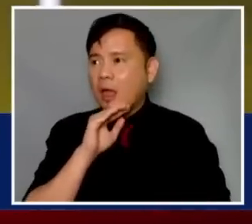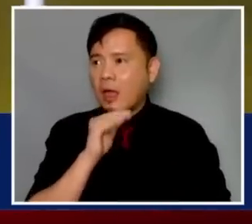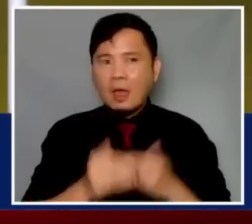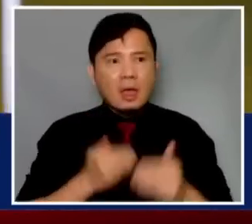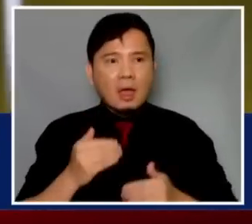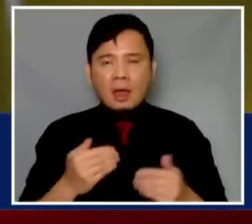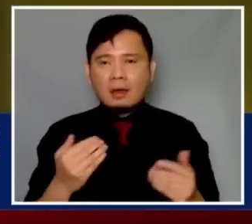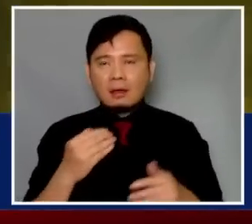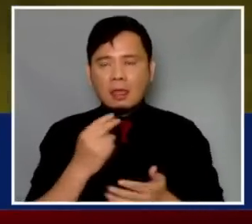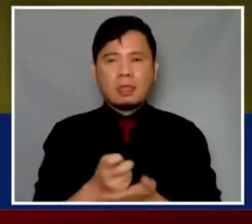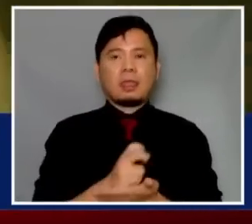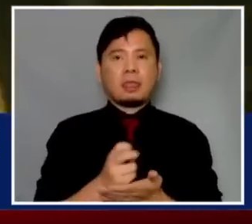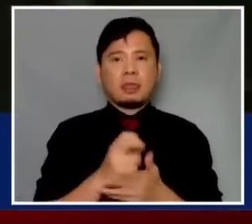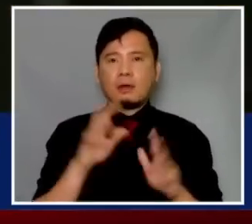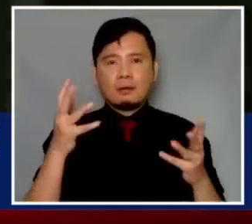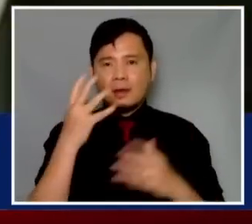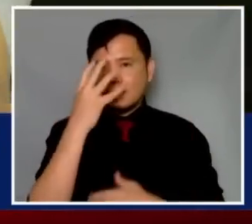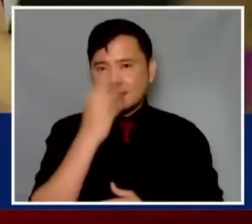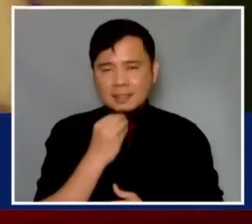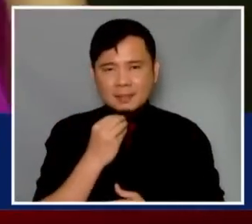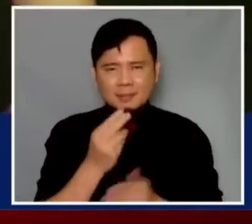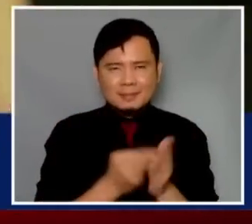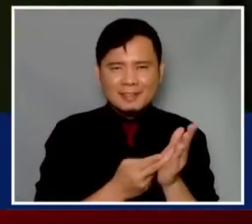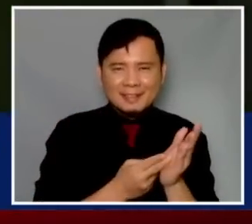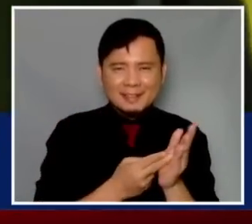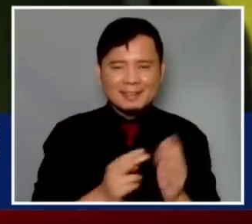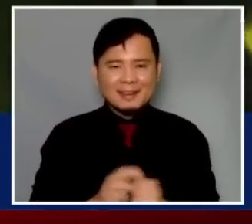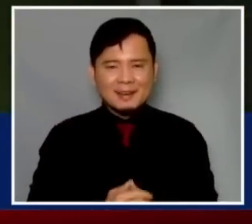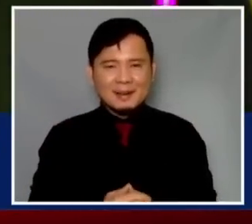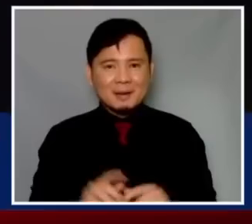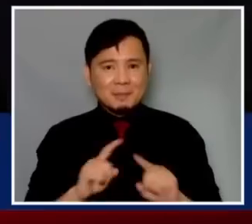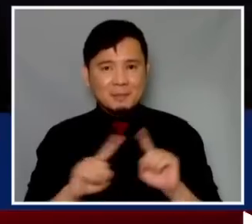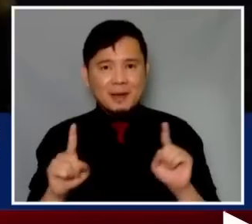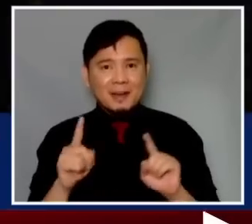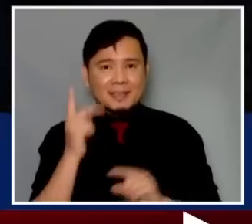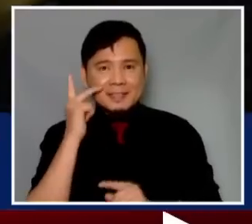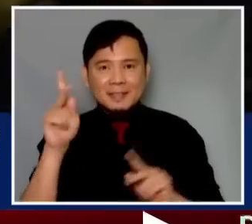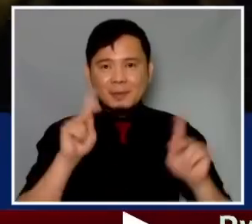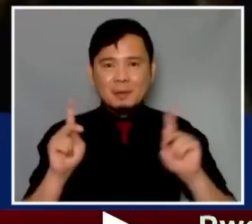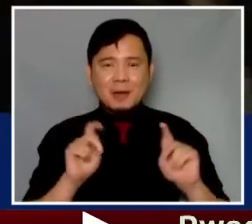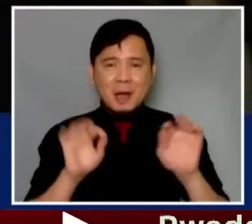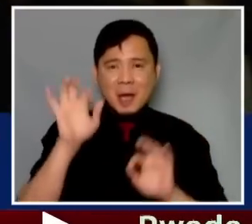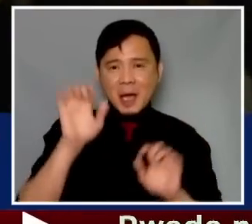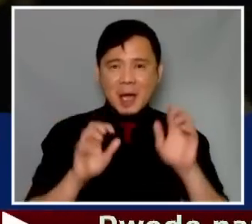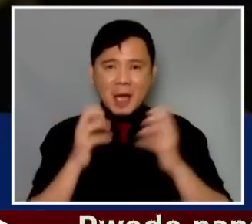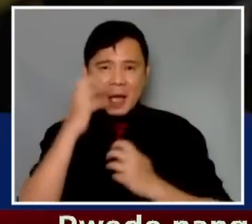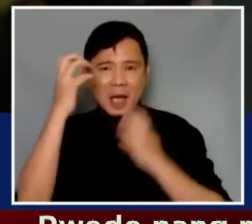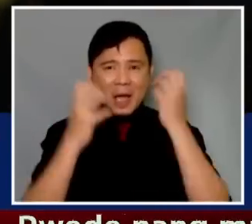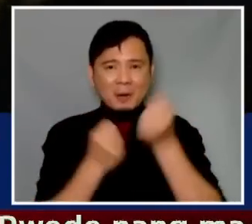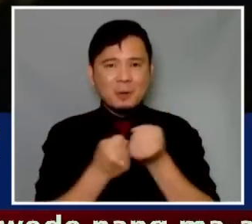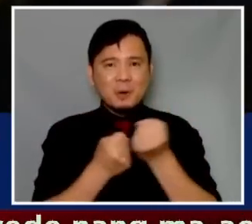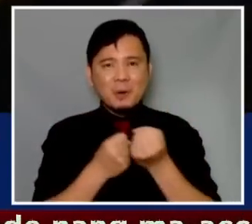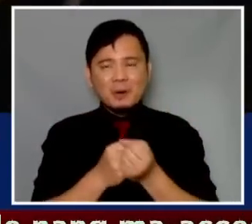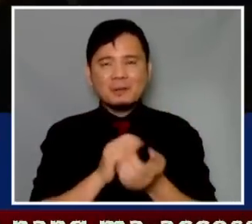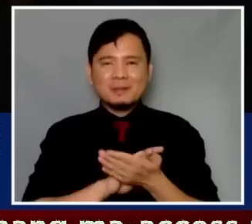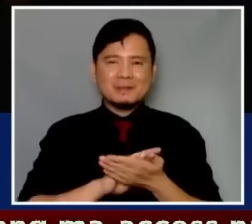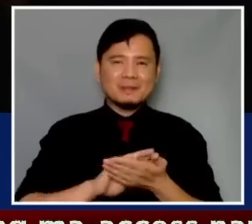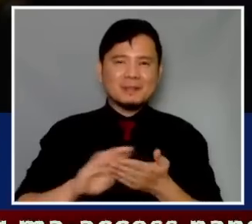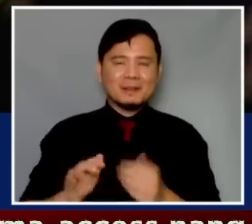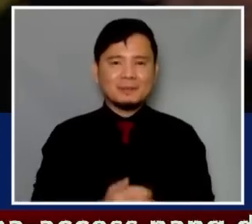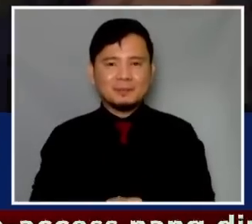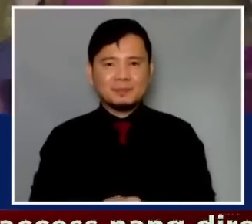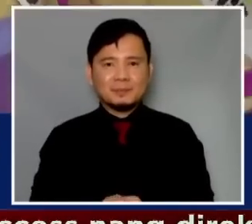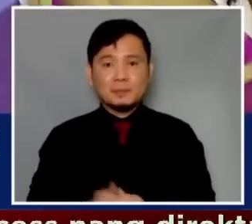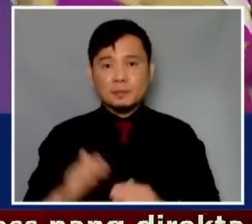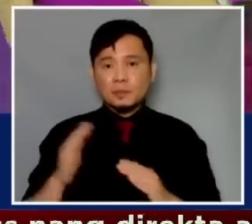sleep, to be honest. The adrenaline definitely helped in seeing everyone cheer for us. Pipiliin ng judges sa preliminaries ang top